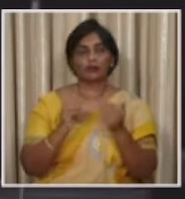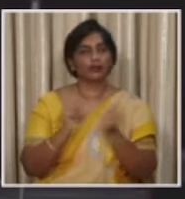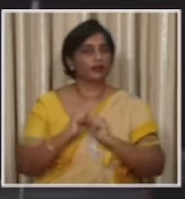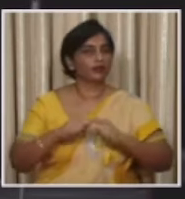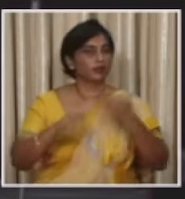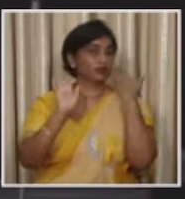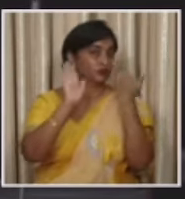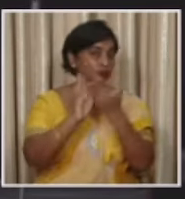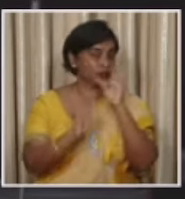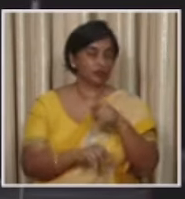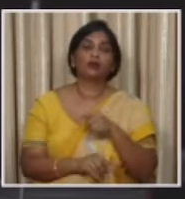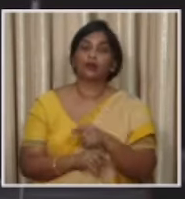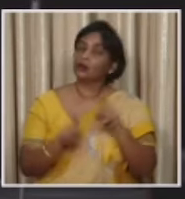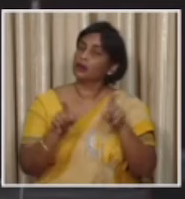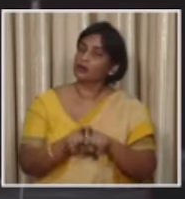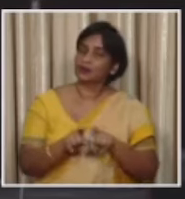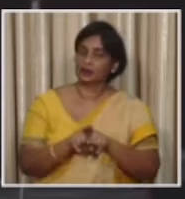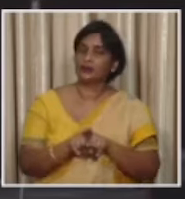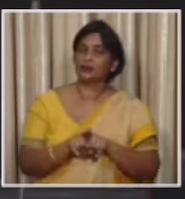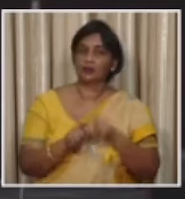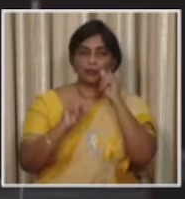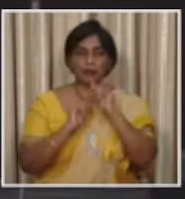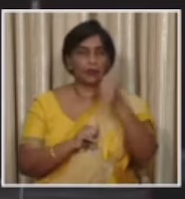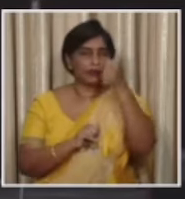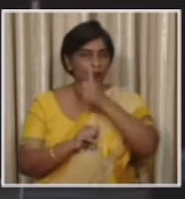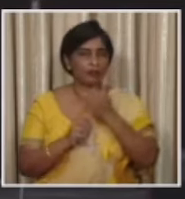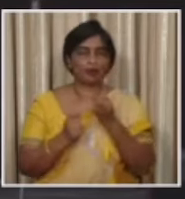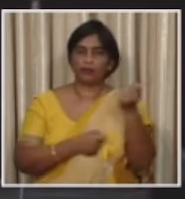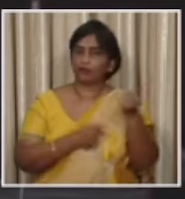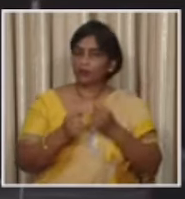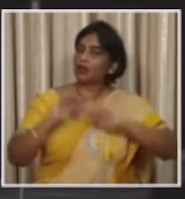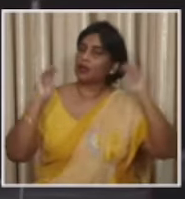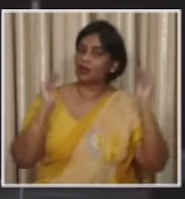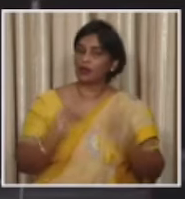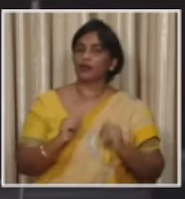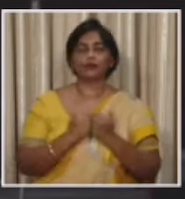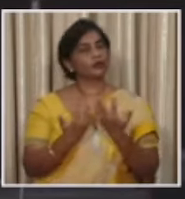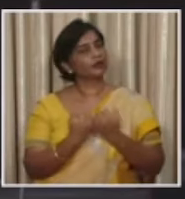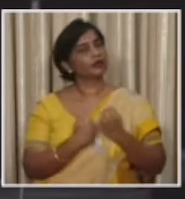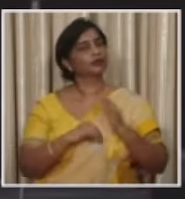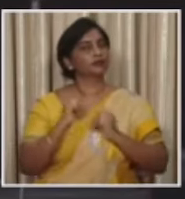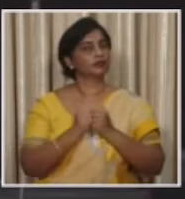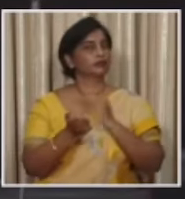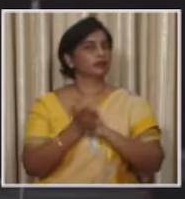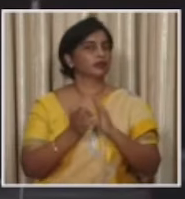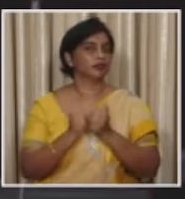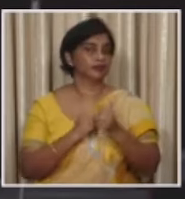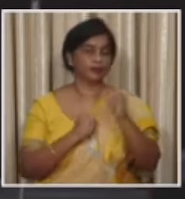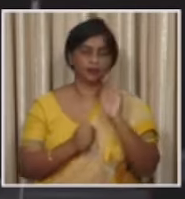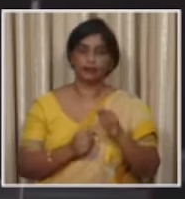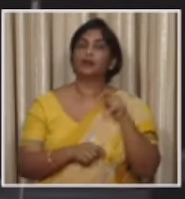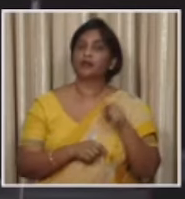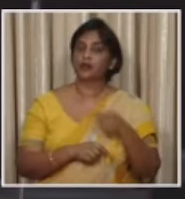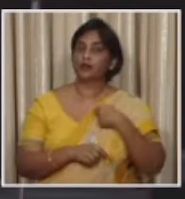කටයුත්තක් හඳුන්වලා දීලා තියෙනවා. ඒ වගේම දූෂණ සහ අක්‍රමිතා අවම කරන්න අවශ්‍ය අස්වසුම වැඩසටහන කටයුතු කරලා